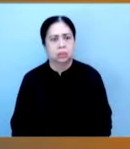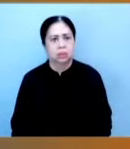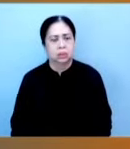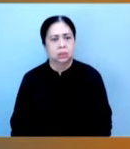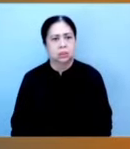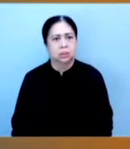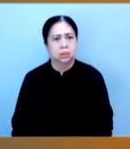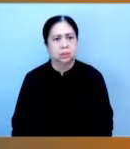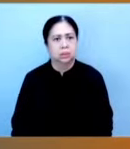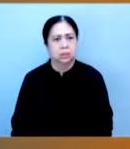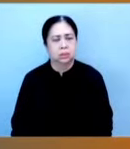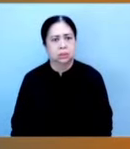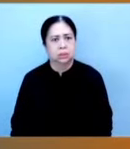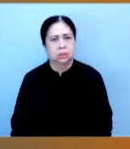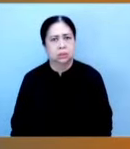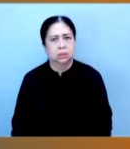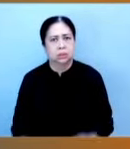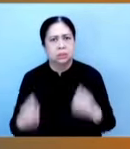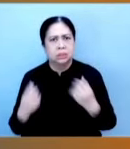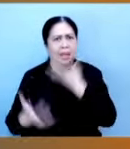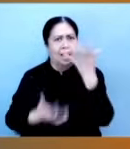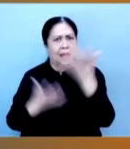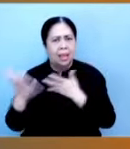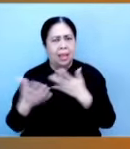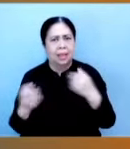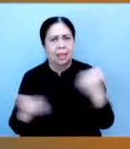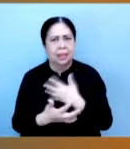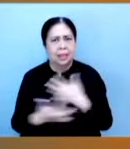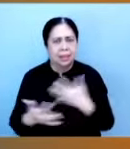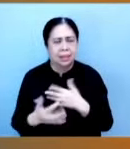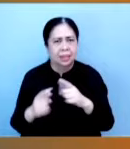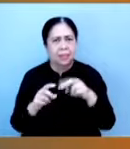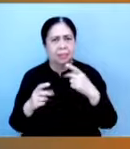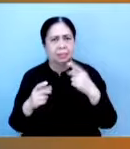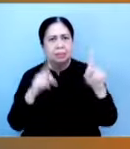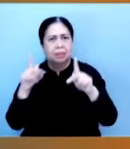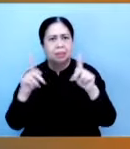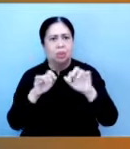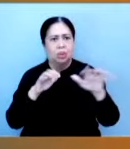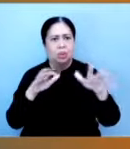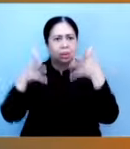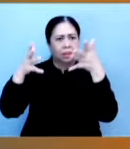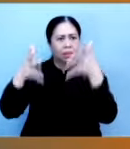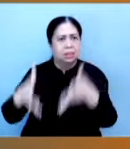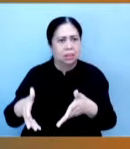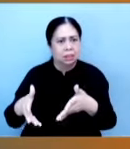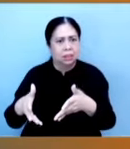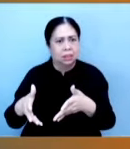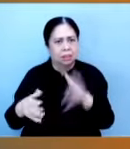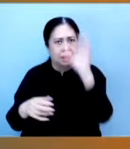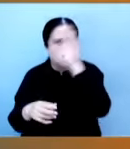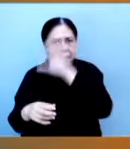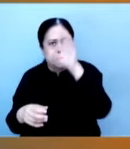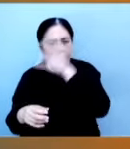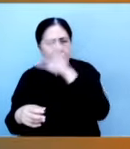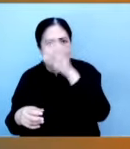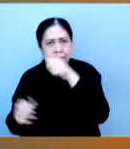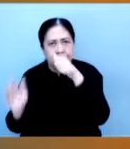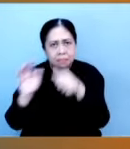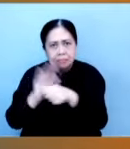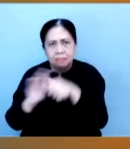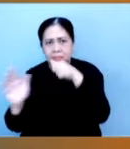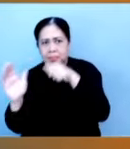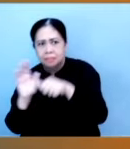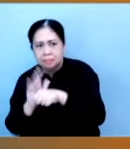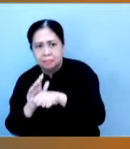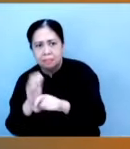baril nabalot ngaw hall habang nagkandarapa ang mga naiwan sa loob na makahanap ng mapagtataguan ang